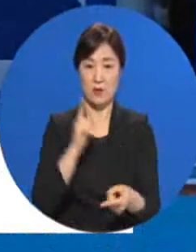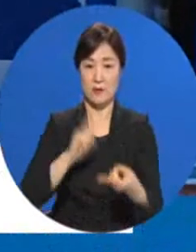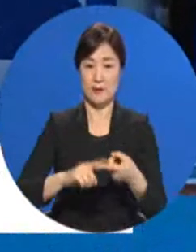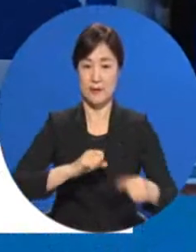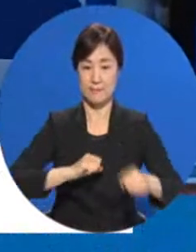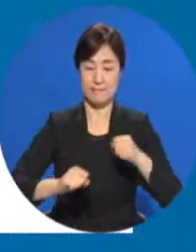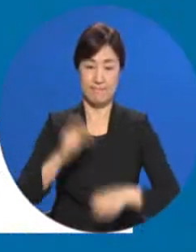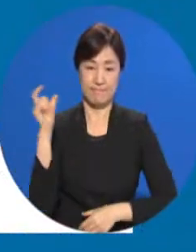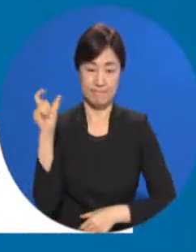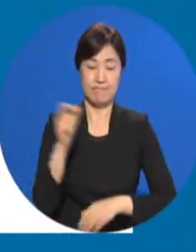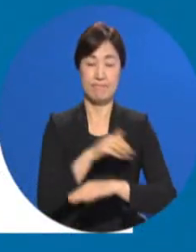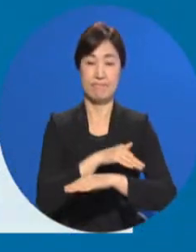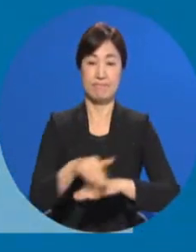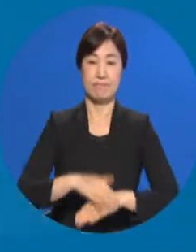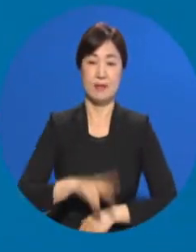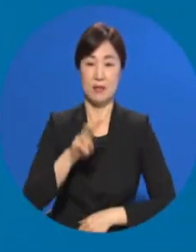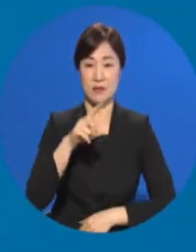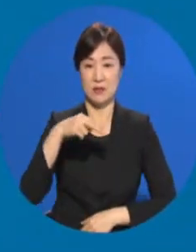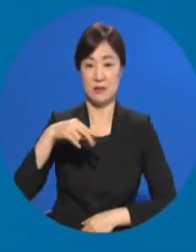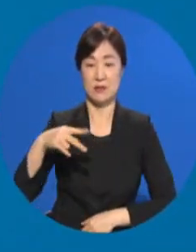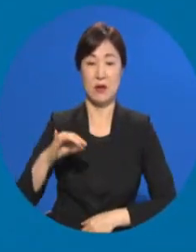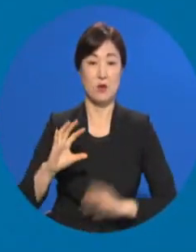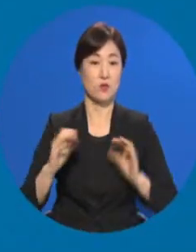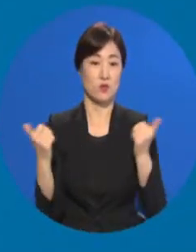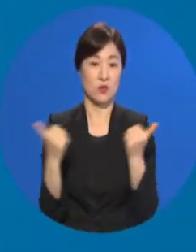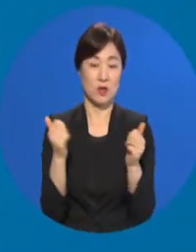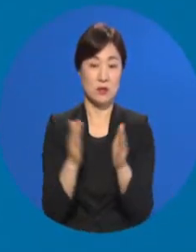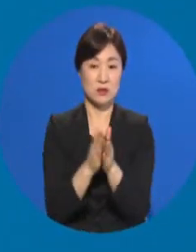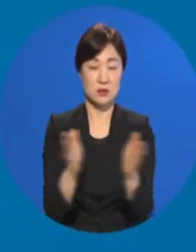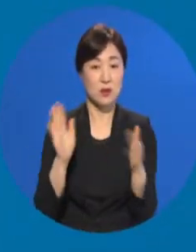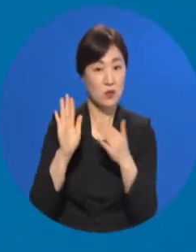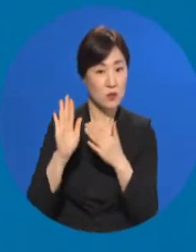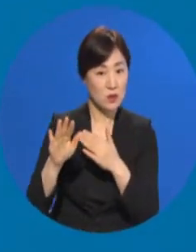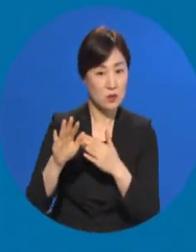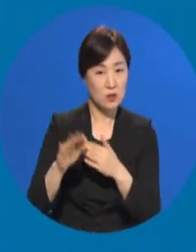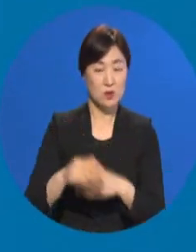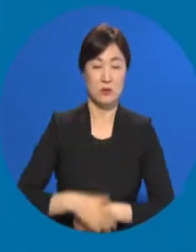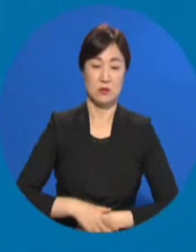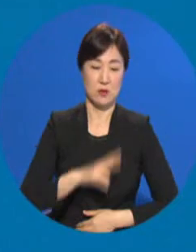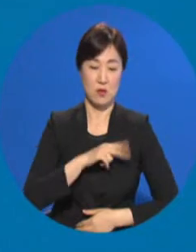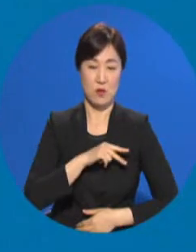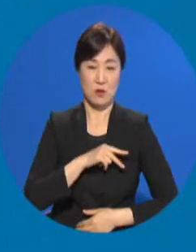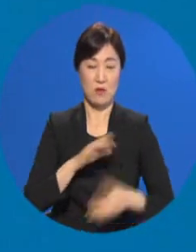높여가고 있는 상황. 21대 국회가 시작된 이후에도 주철현 전 시장과